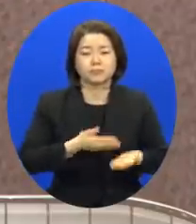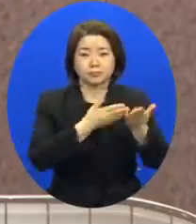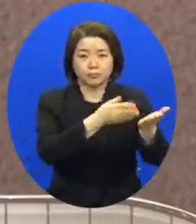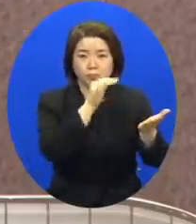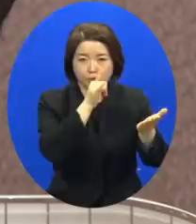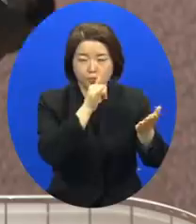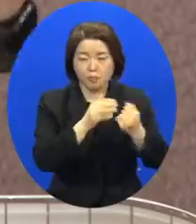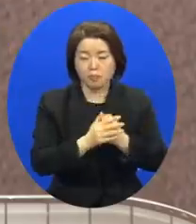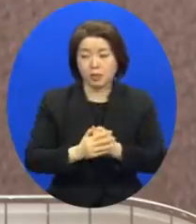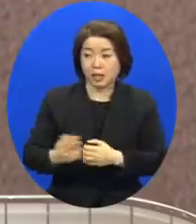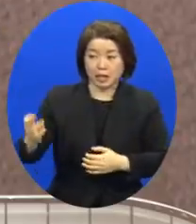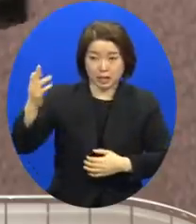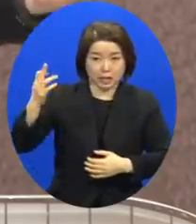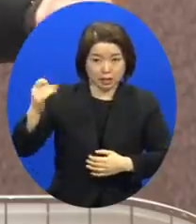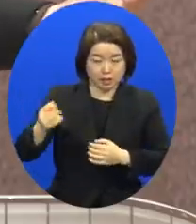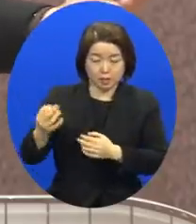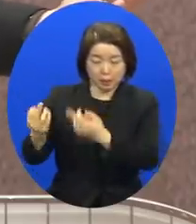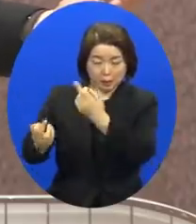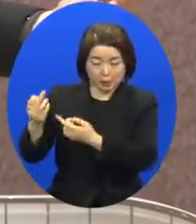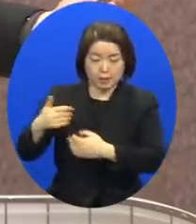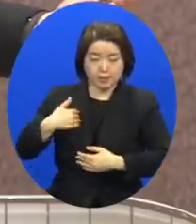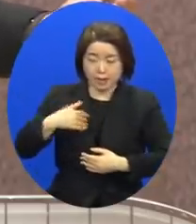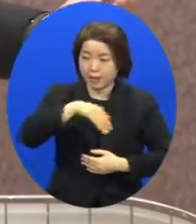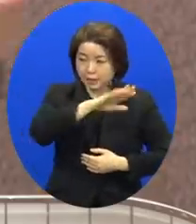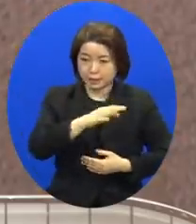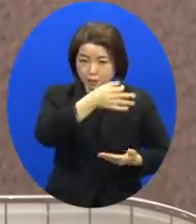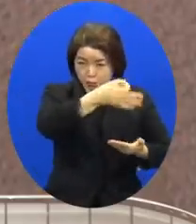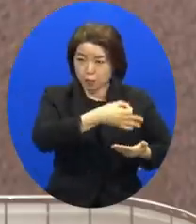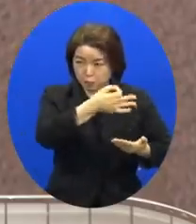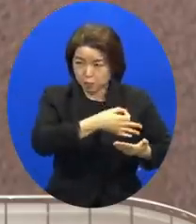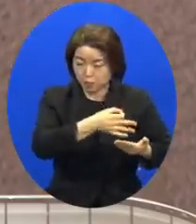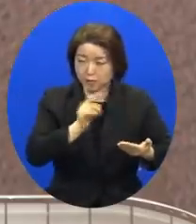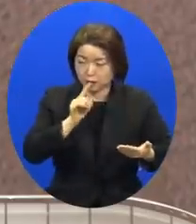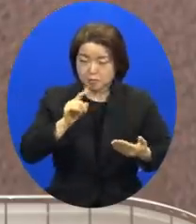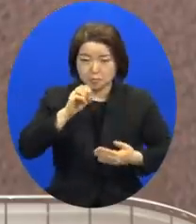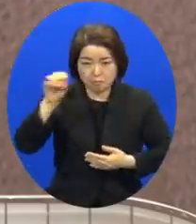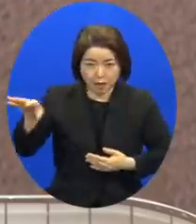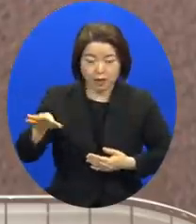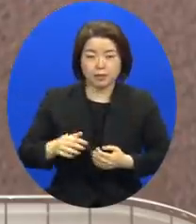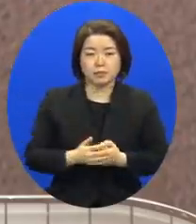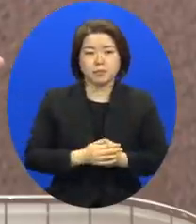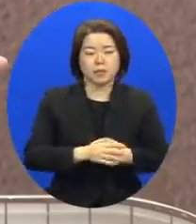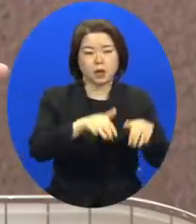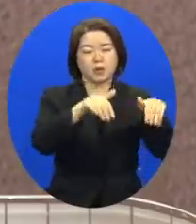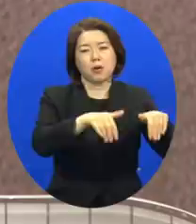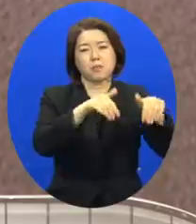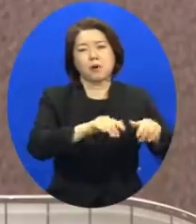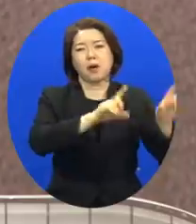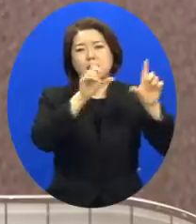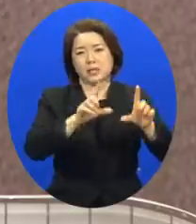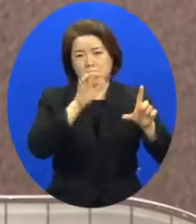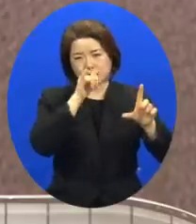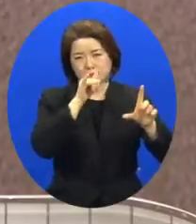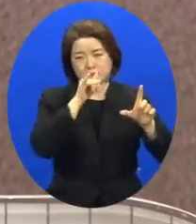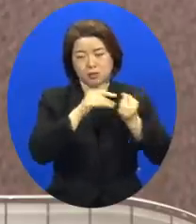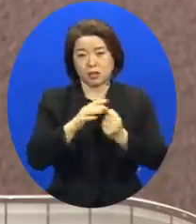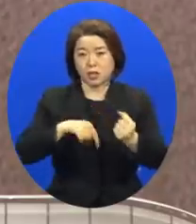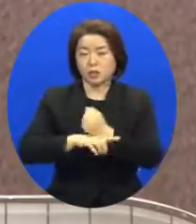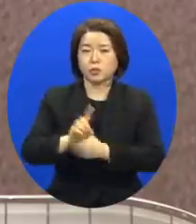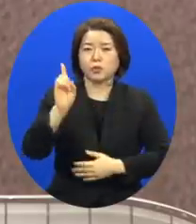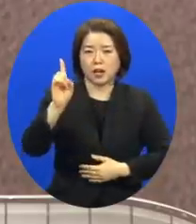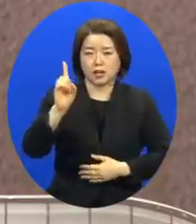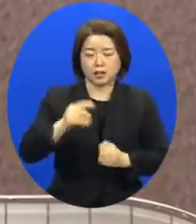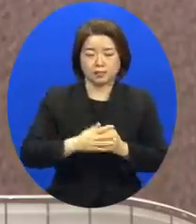내가 나가서 일을 해서 돈을 벌어 오겠다고 그리고는 머슴살이를 시작을 했어요 이유는 하나입니다